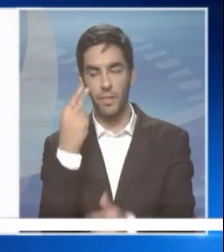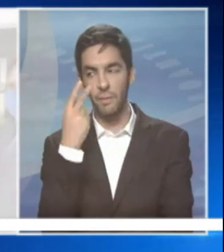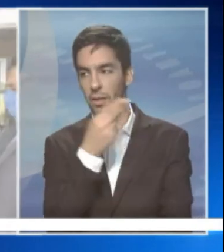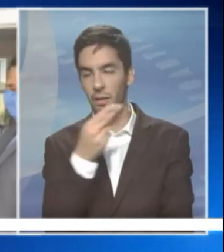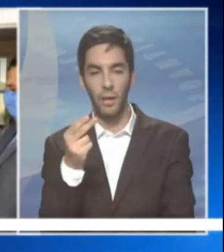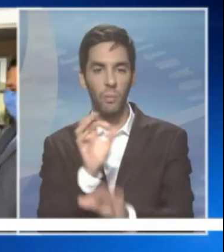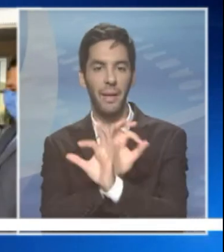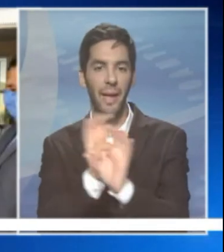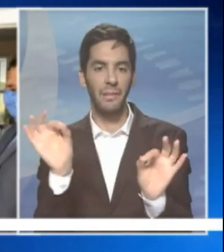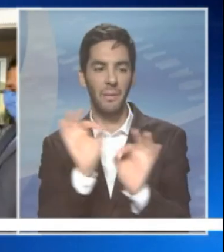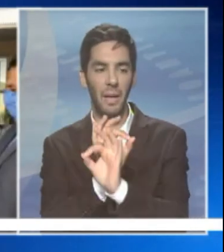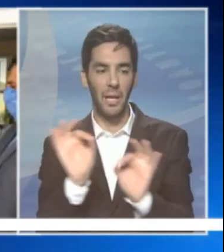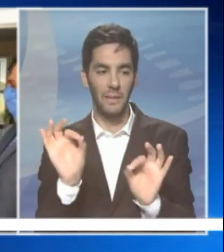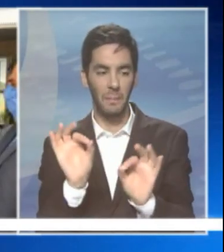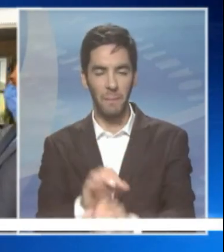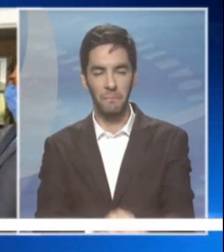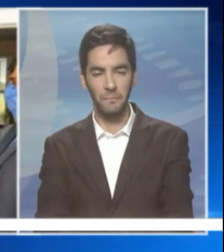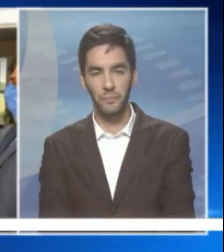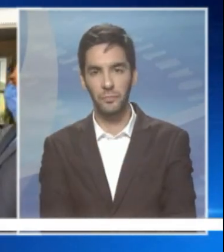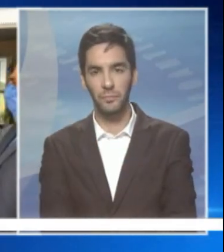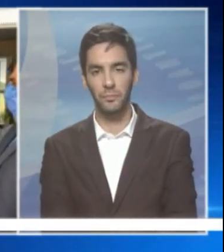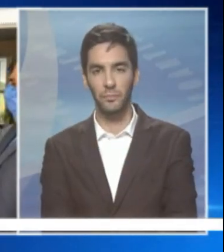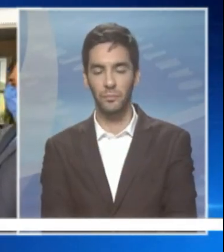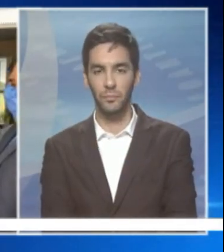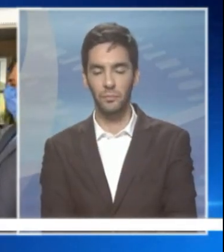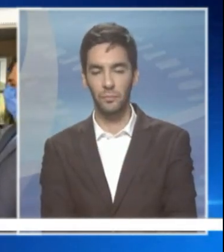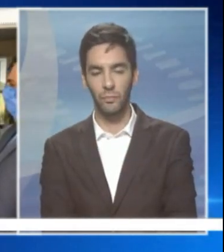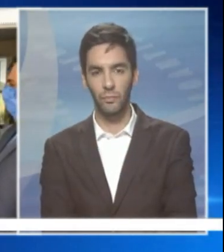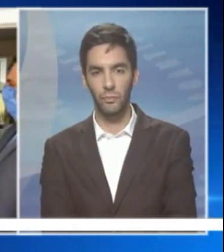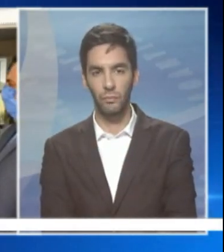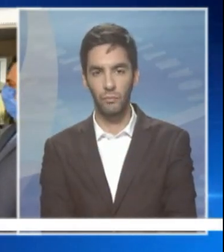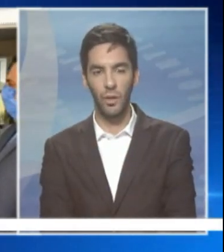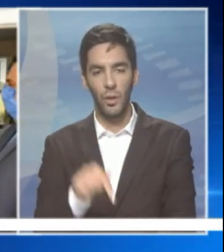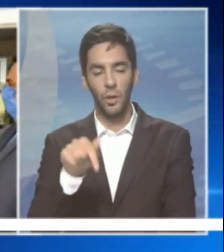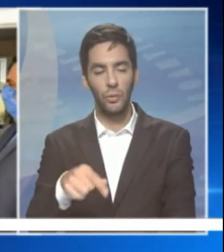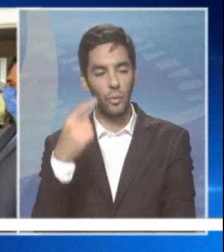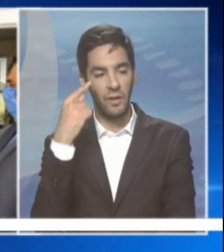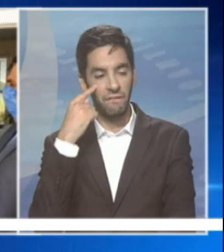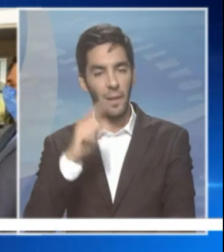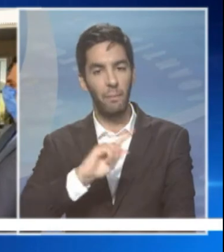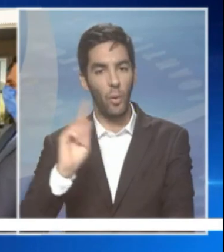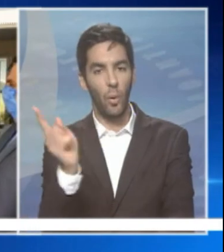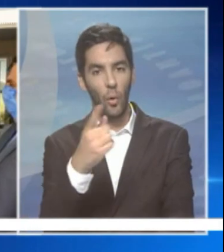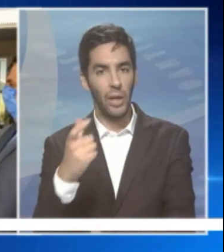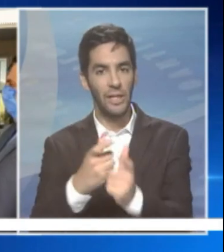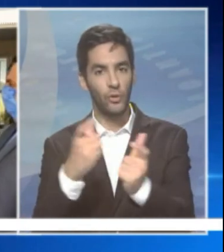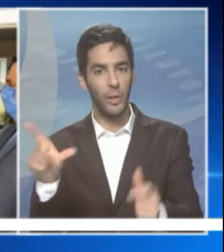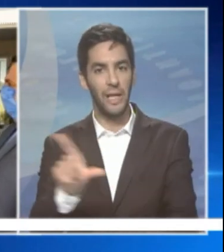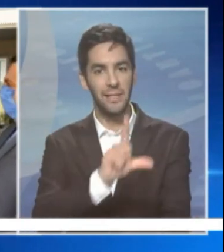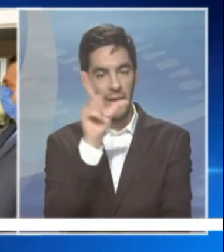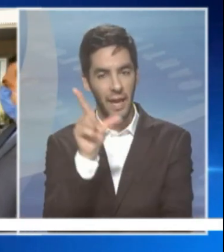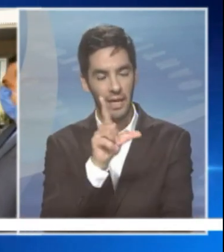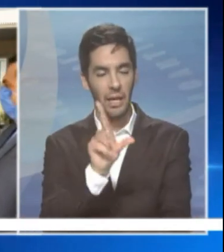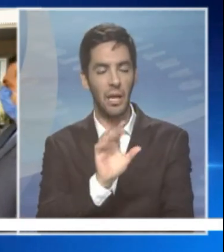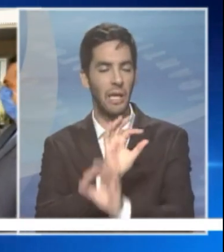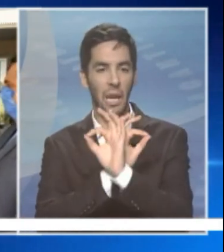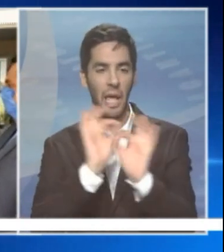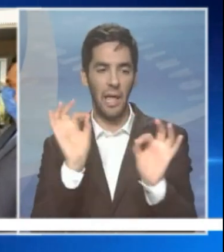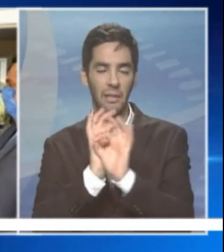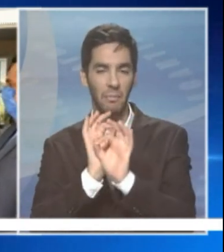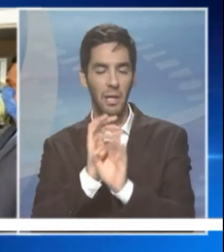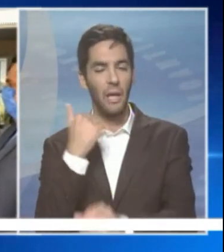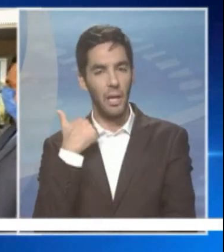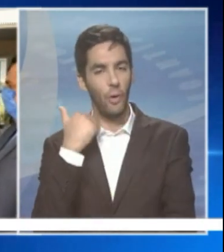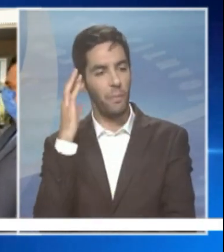ετοιμότητα. Η Λάρνακα, πρακτικά, η επαρχία της Λάρνακας πρακτικά είναι έτοιμη. Και θα μπορούσε σήμερα